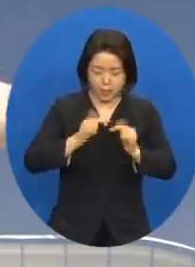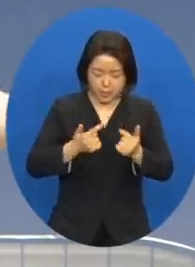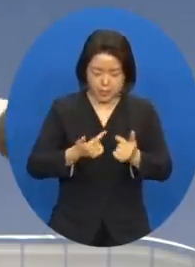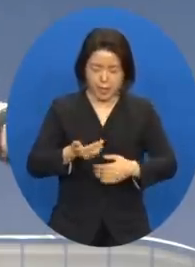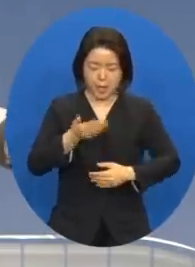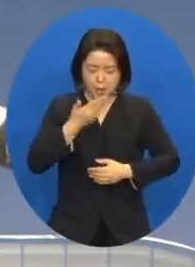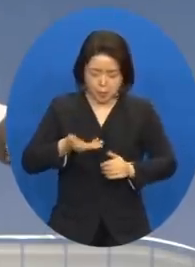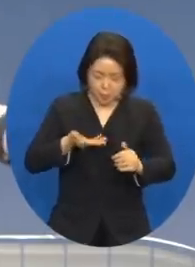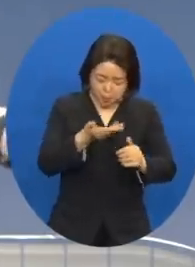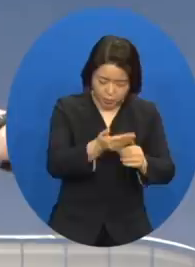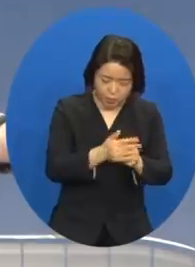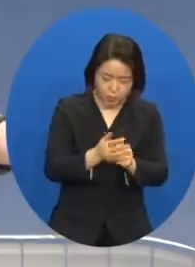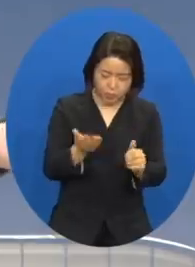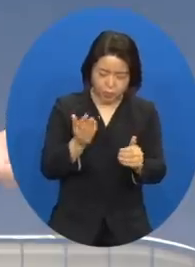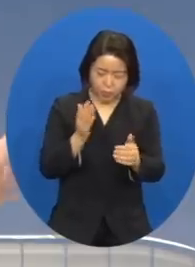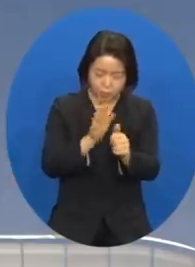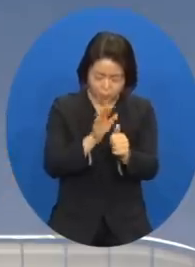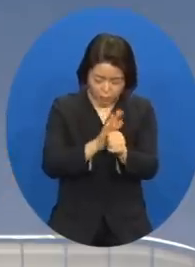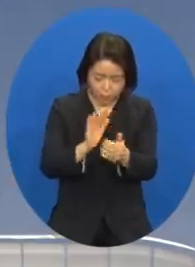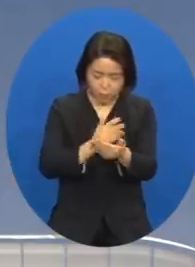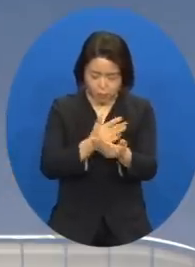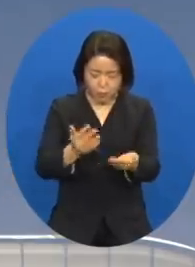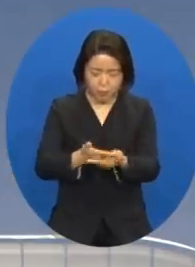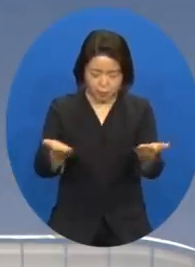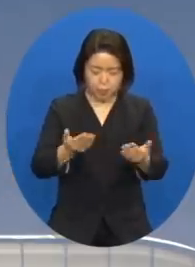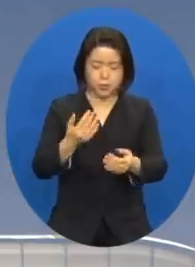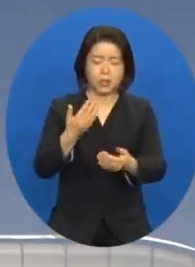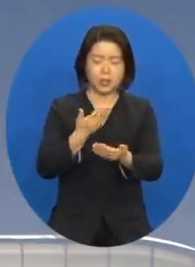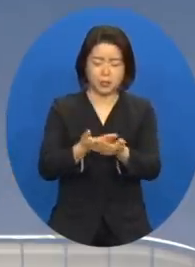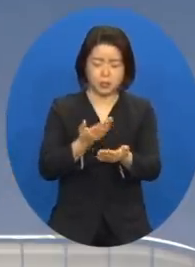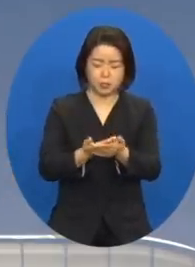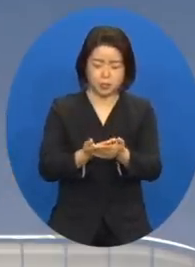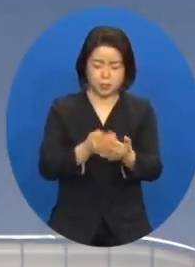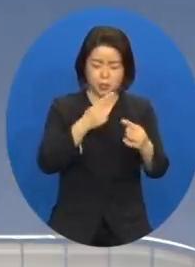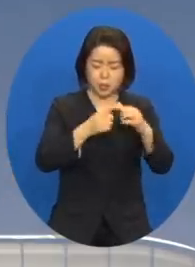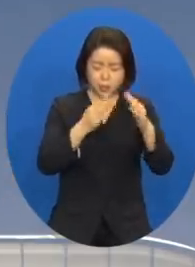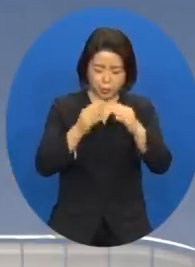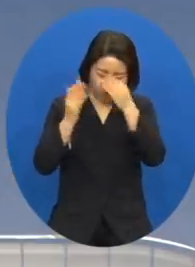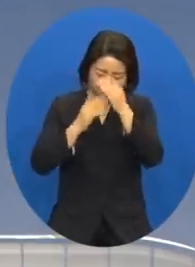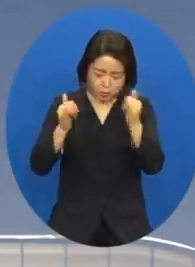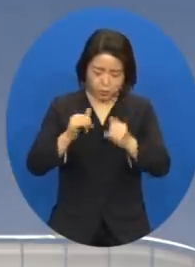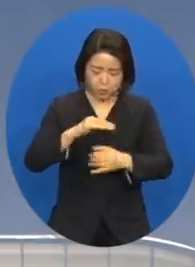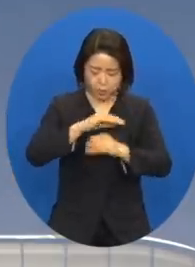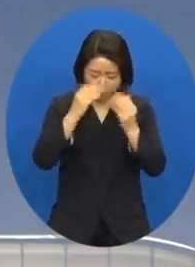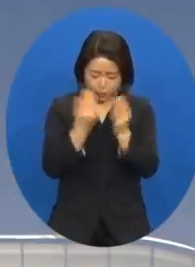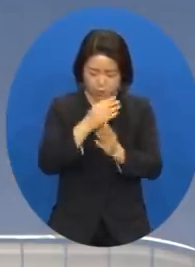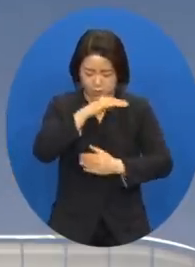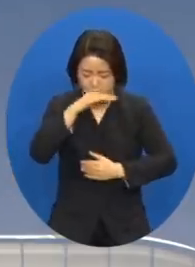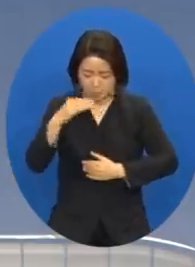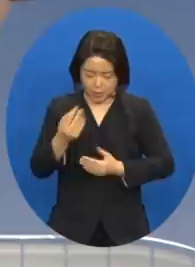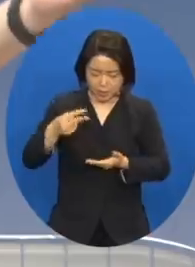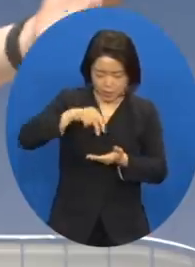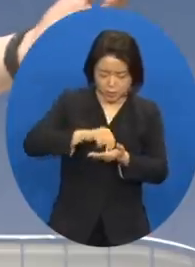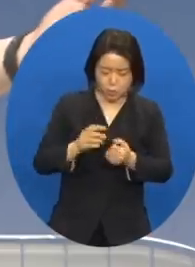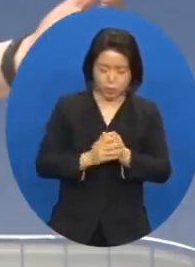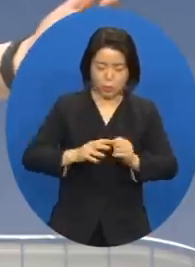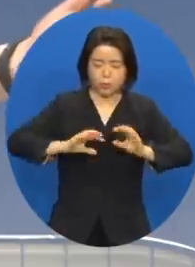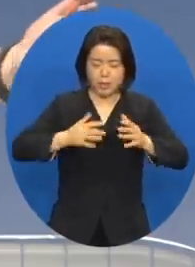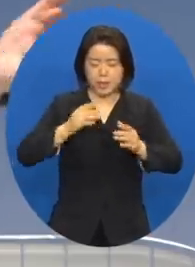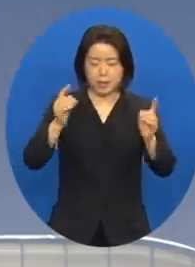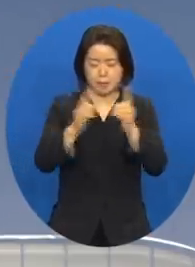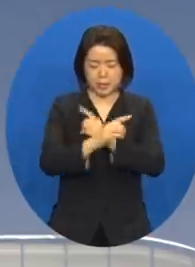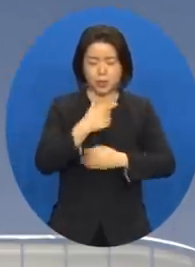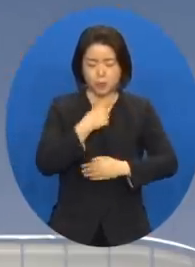돕고 베풀게 하소서. 교회와 성도가 온전하게 바로 세워짐으로 나라가 바뀌기를